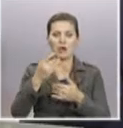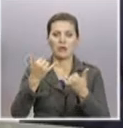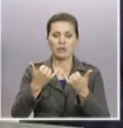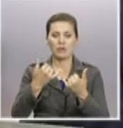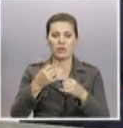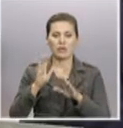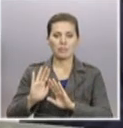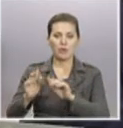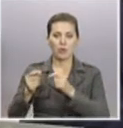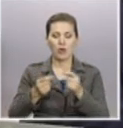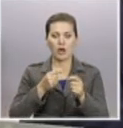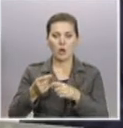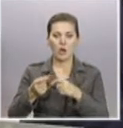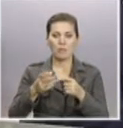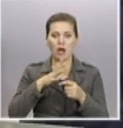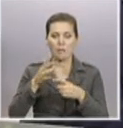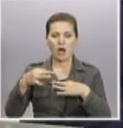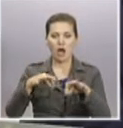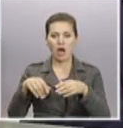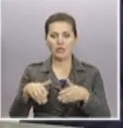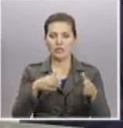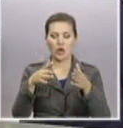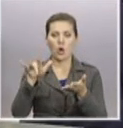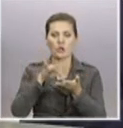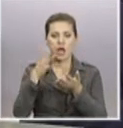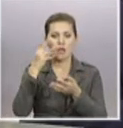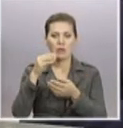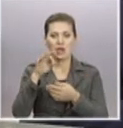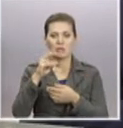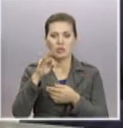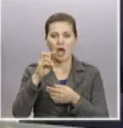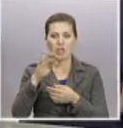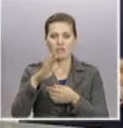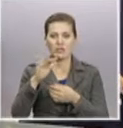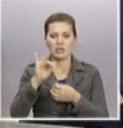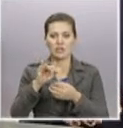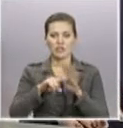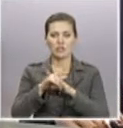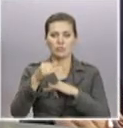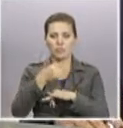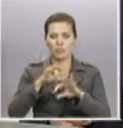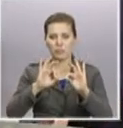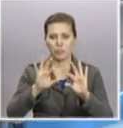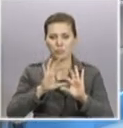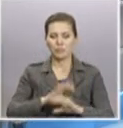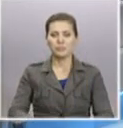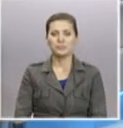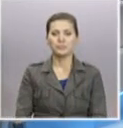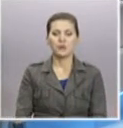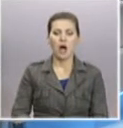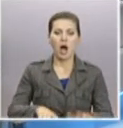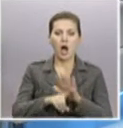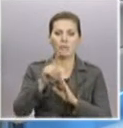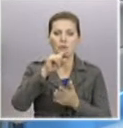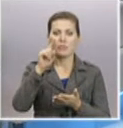нами заместитель руководителя управления автомобильных дорог города Алматы Ғани Мырзаханов. И назовем, начнем беседу. Жалпы, ең алғашы